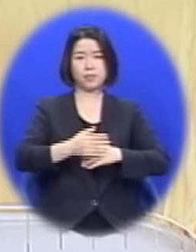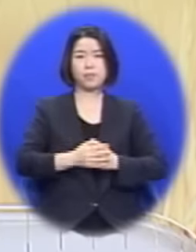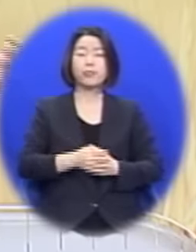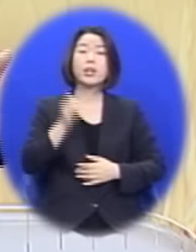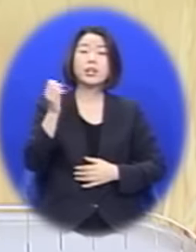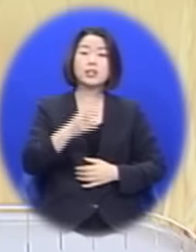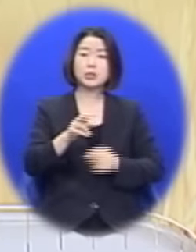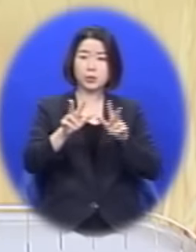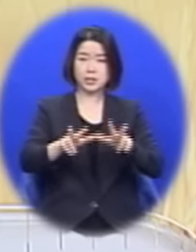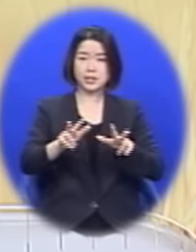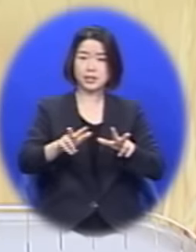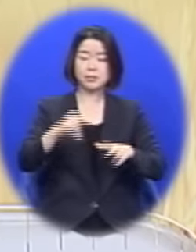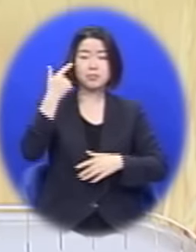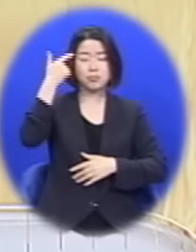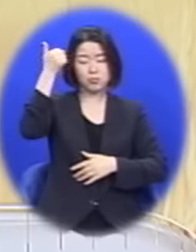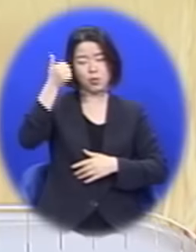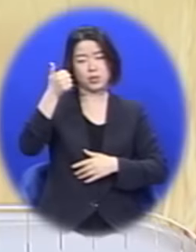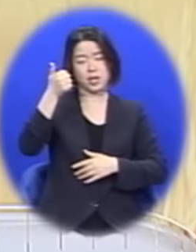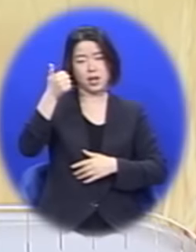그리고 지금의 목회가 된 거예요.